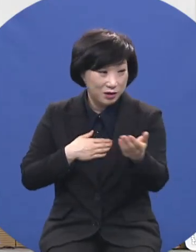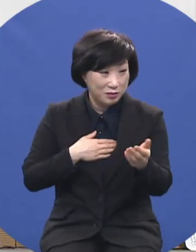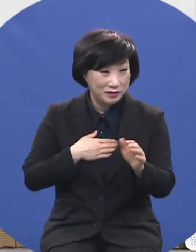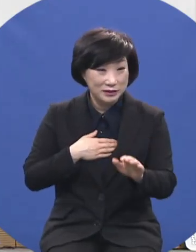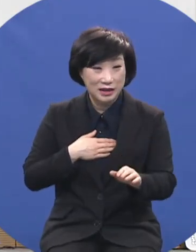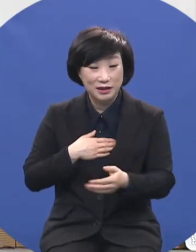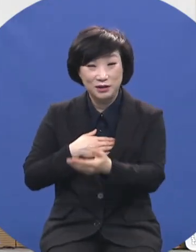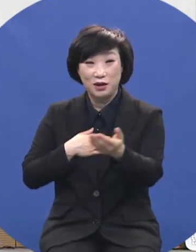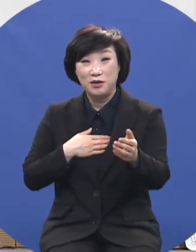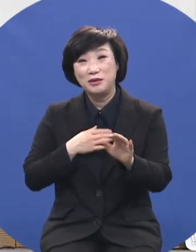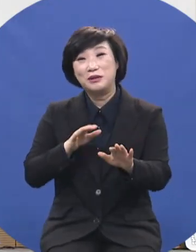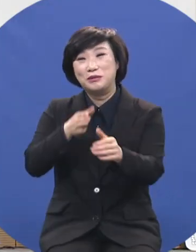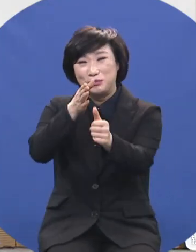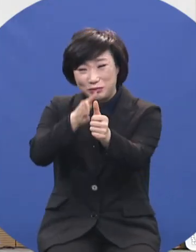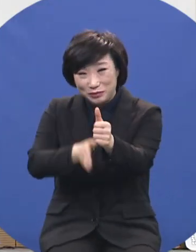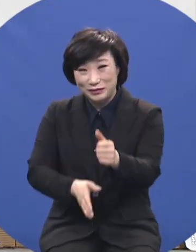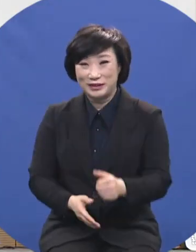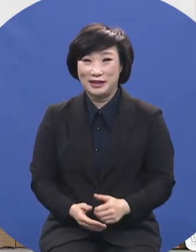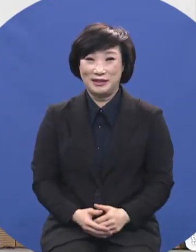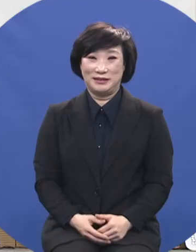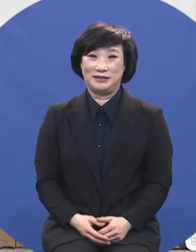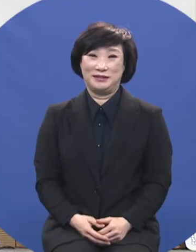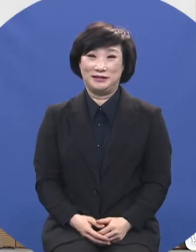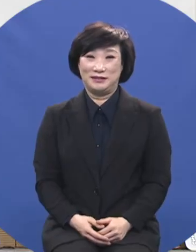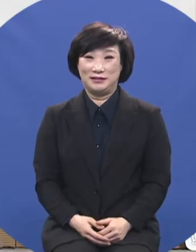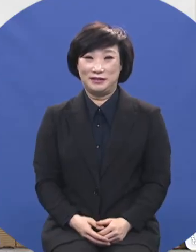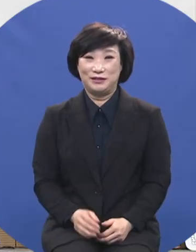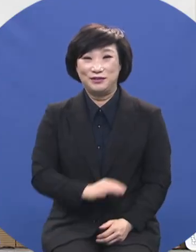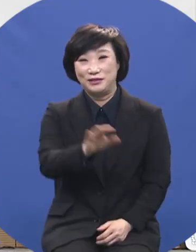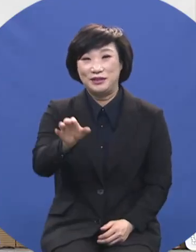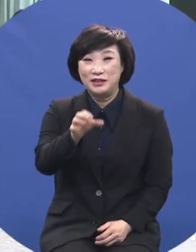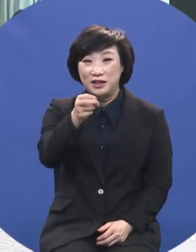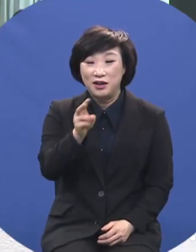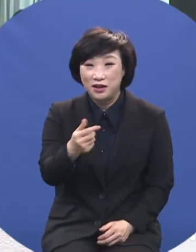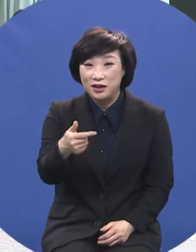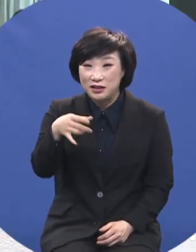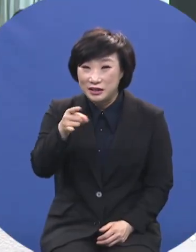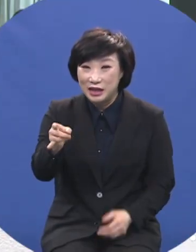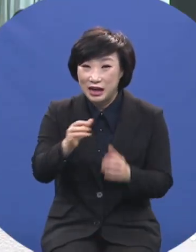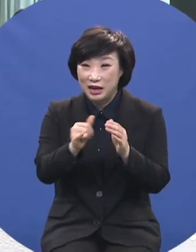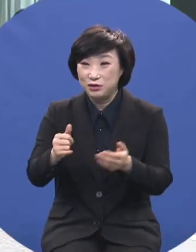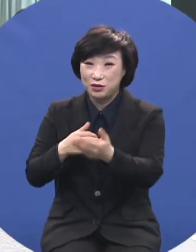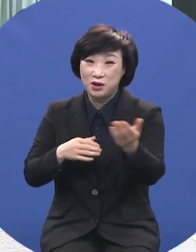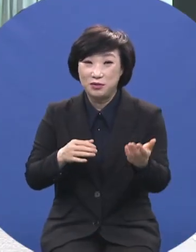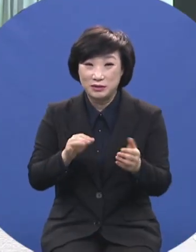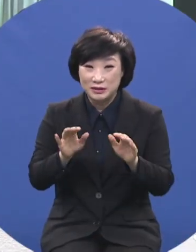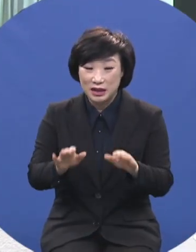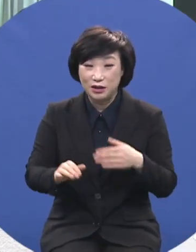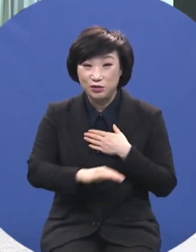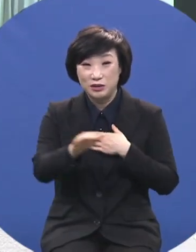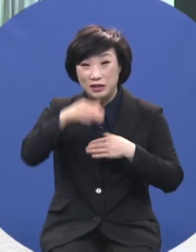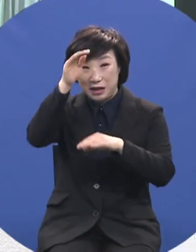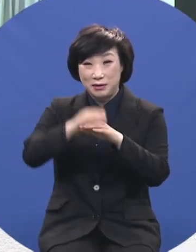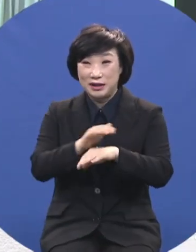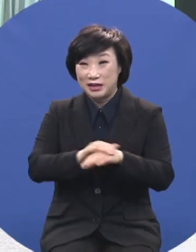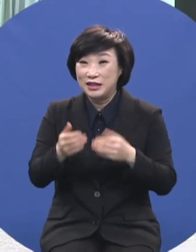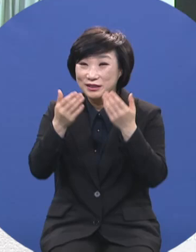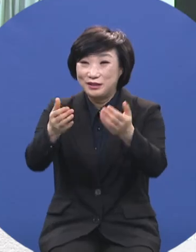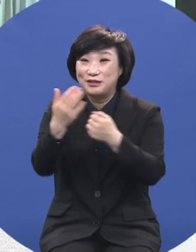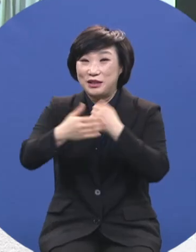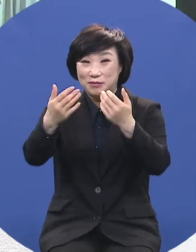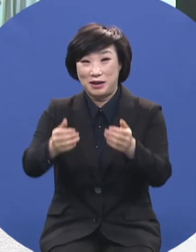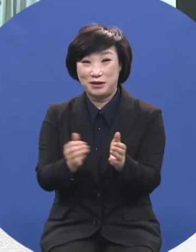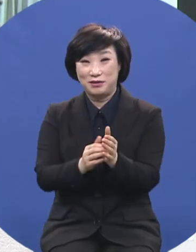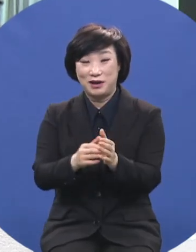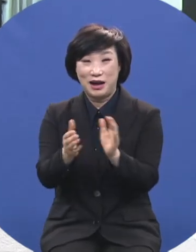여러분, 간절히 비옵나니 연세가족이요, 그냥 우리는 예배 잘 드리고 은혜